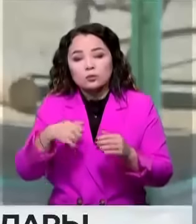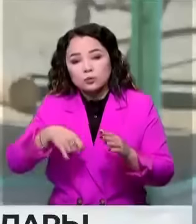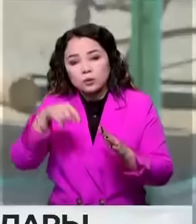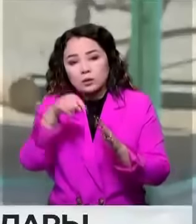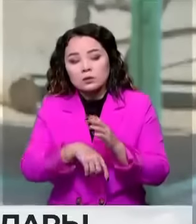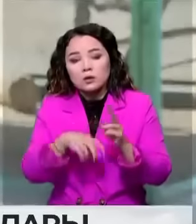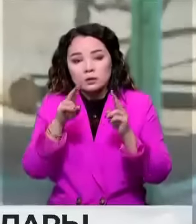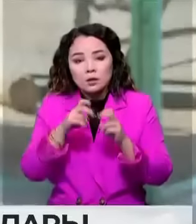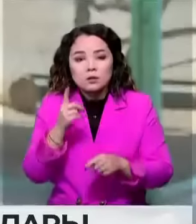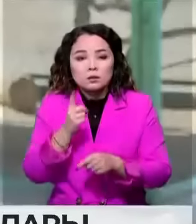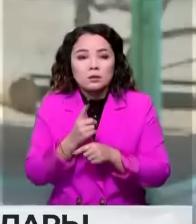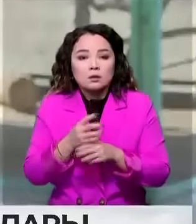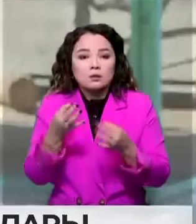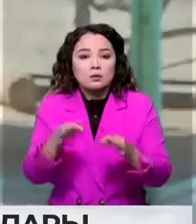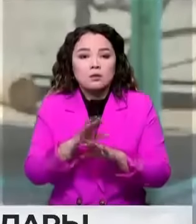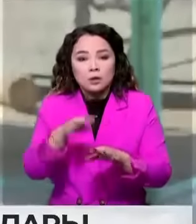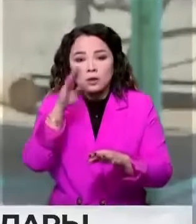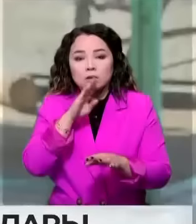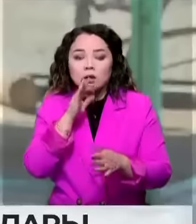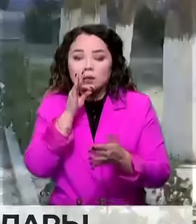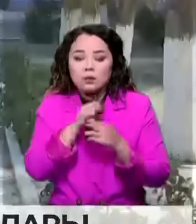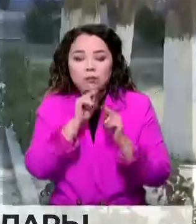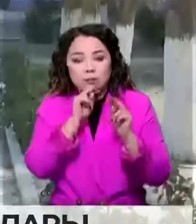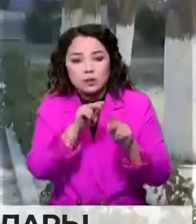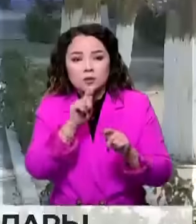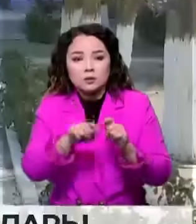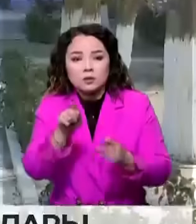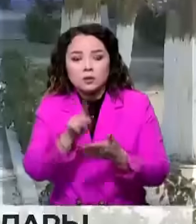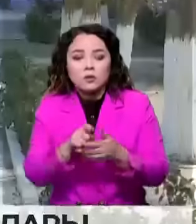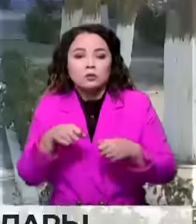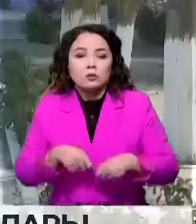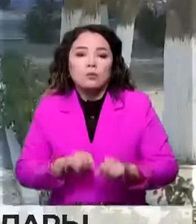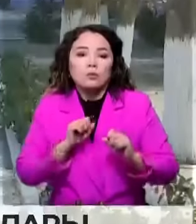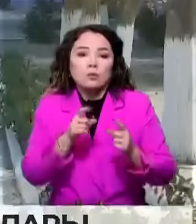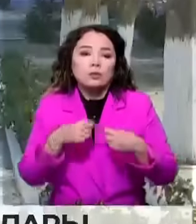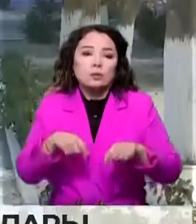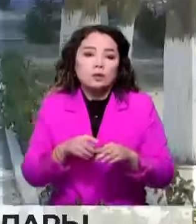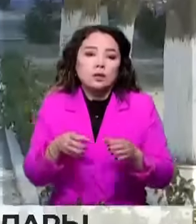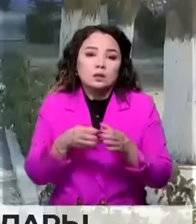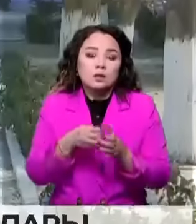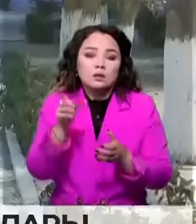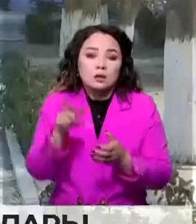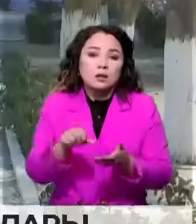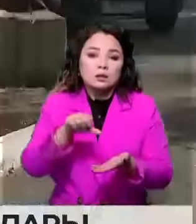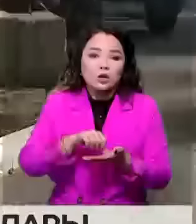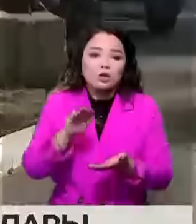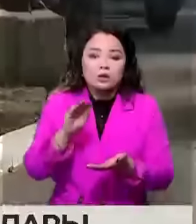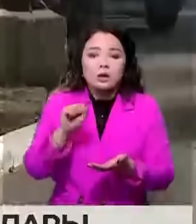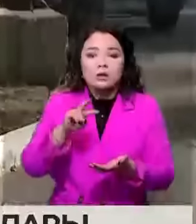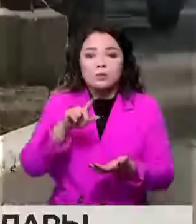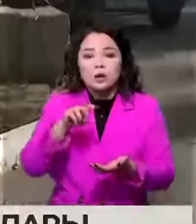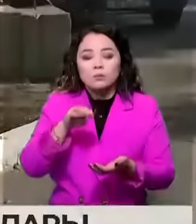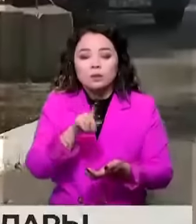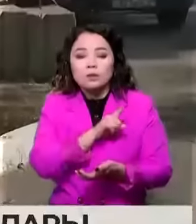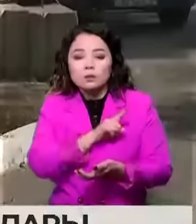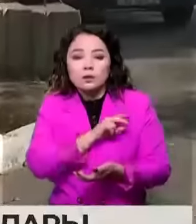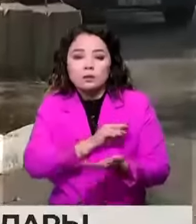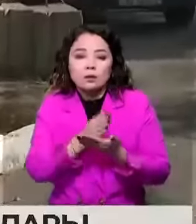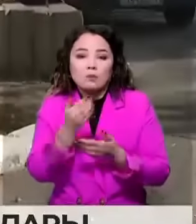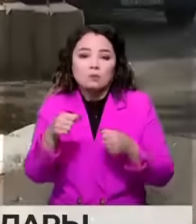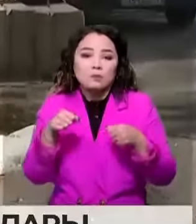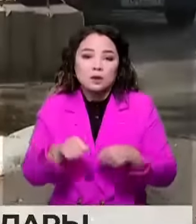Онда мұндай жағдайда ата-аналар жауапты болу керек. Құқық қорғау саласының ардагері Жақсылық Алмағанбет мектептегі күзет қызметінің